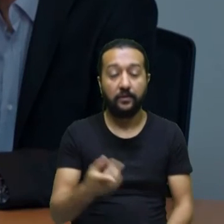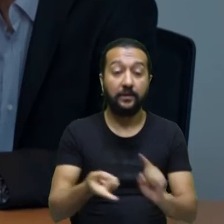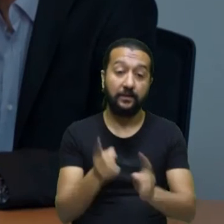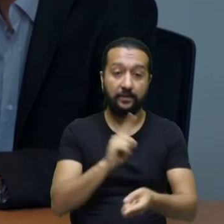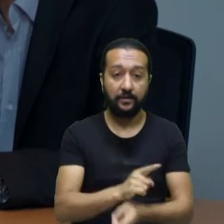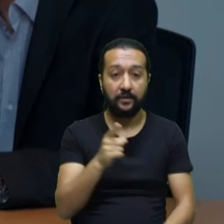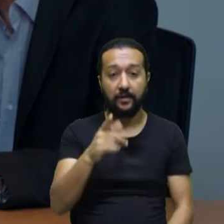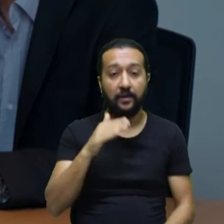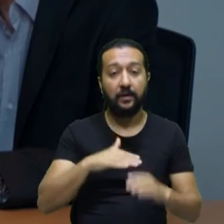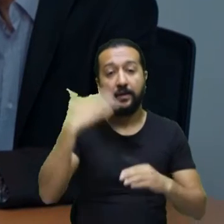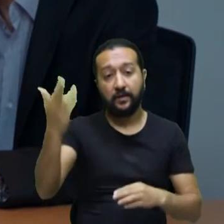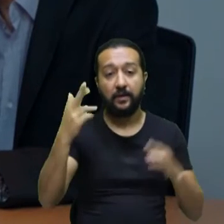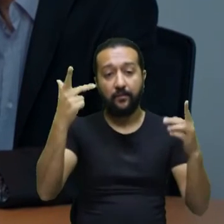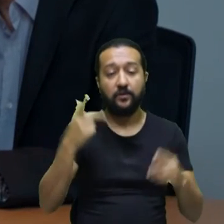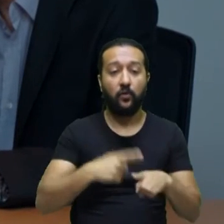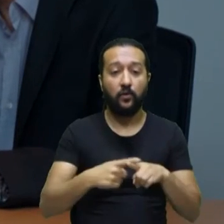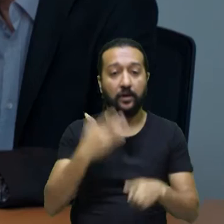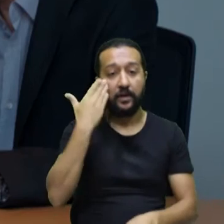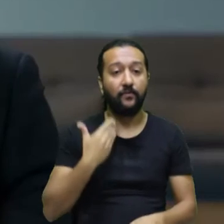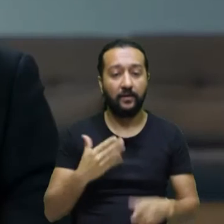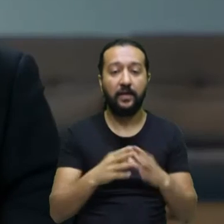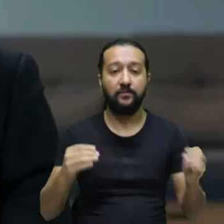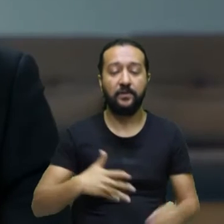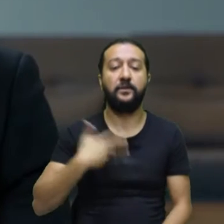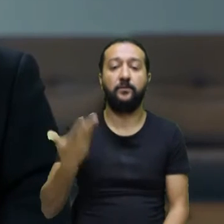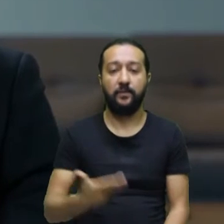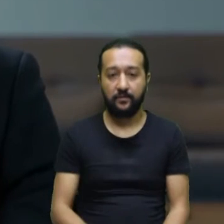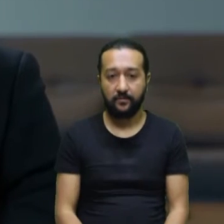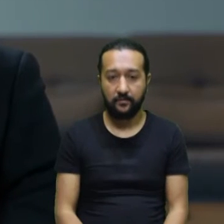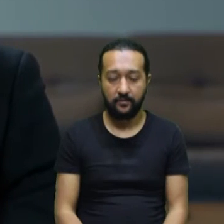Zira yabancı ortaklarımızın keyfini kaçırmak istemeyiz.